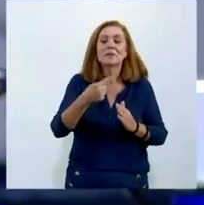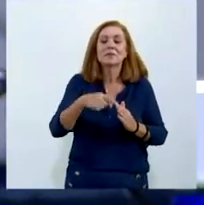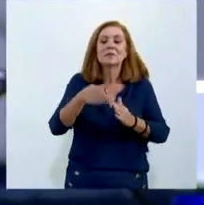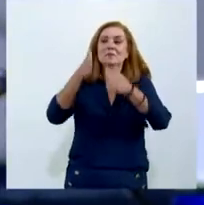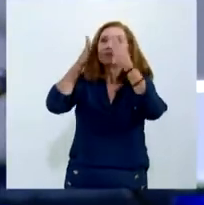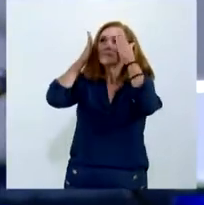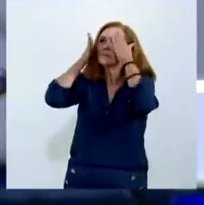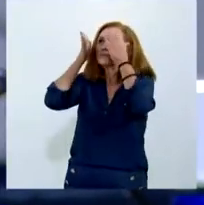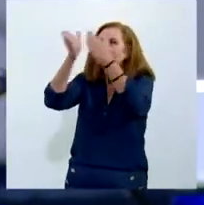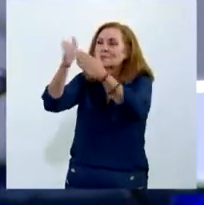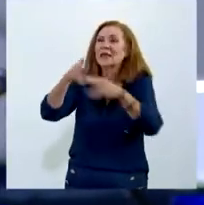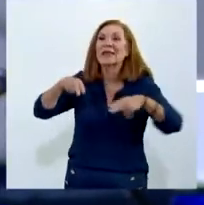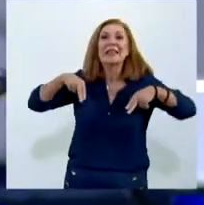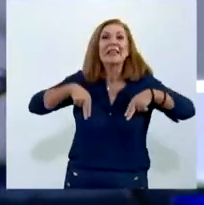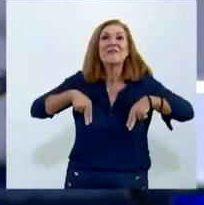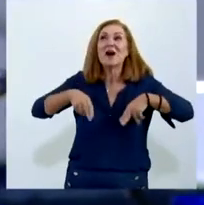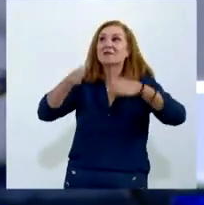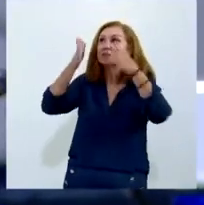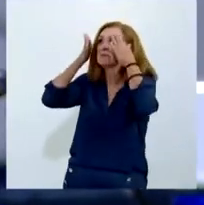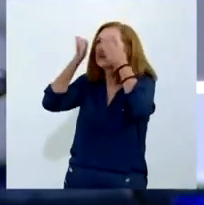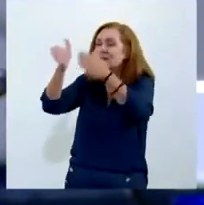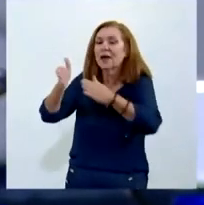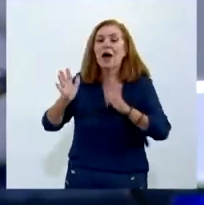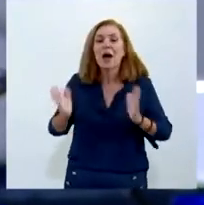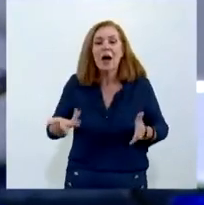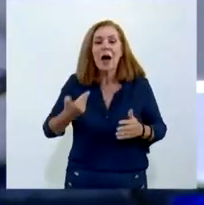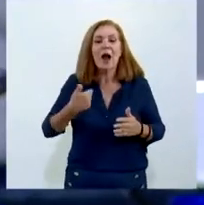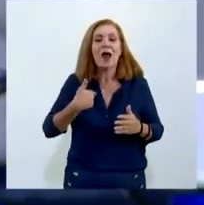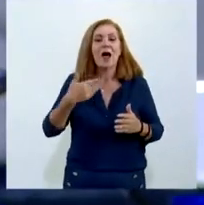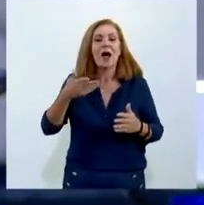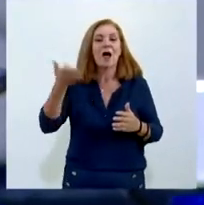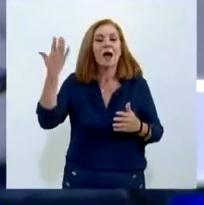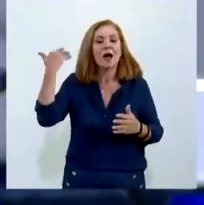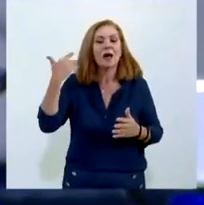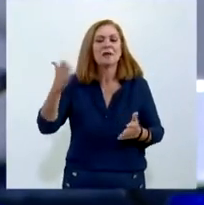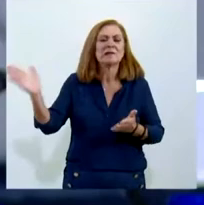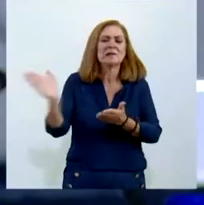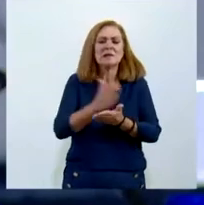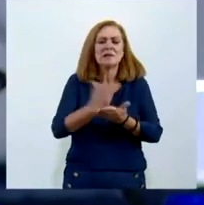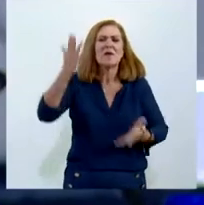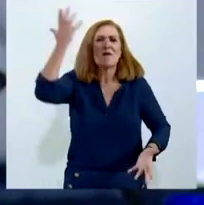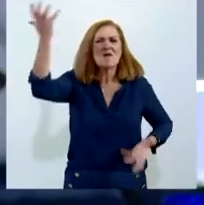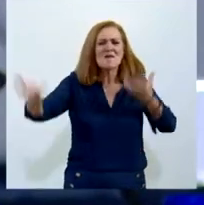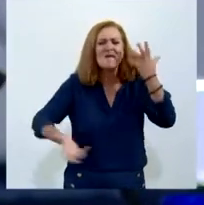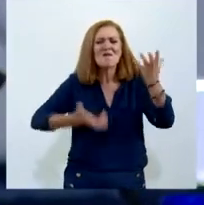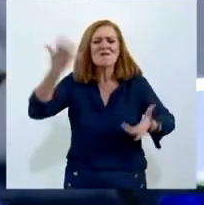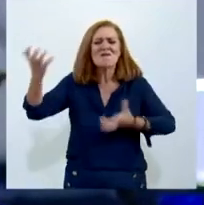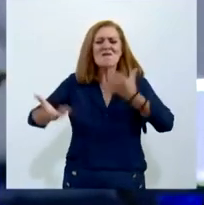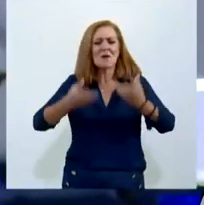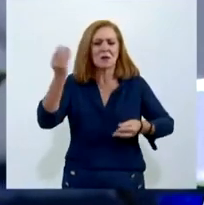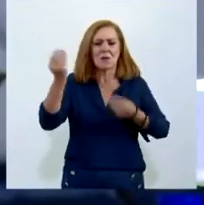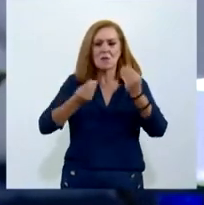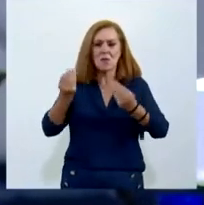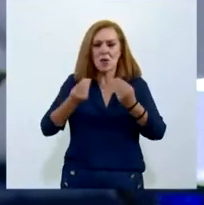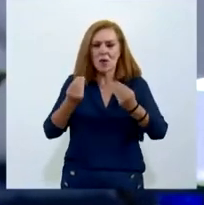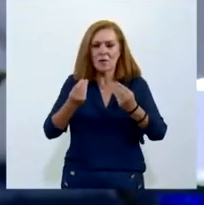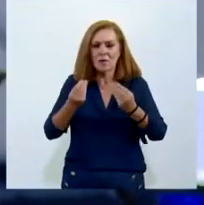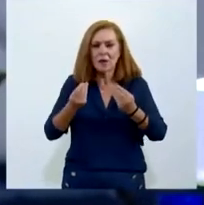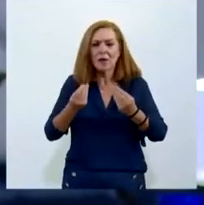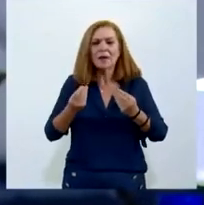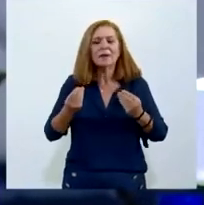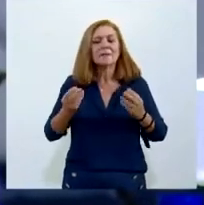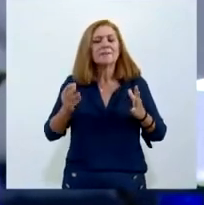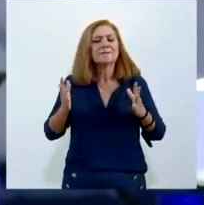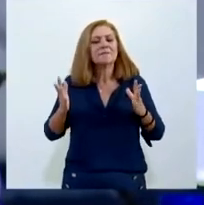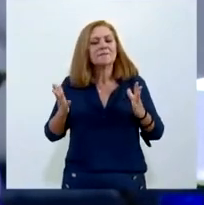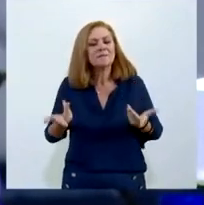της προσοχής της κυβέρνησης. Ο νομός επλήγει από τις πρόσφατες καταστροφικές πυρκαγιές. Σε ποιες